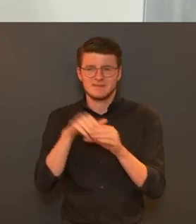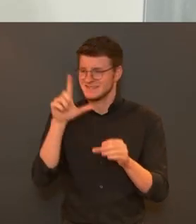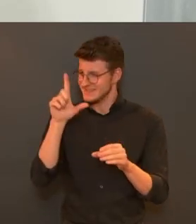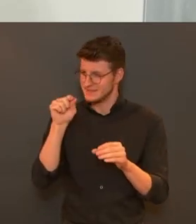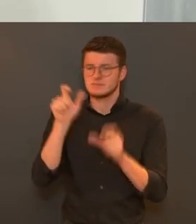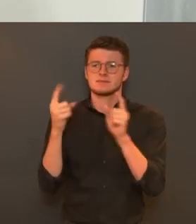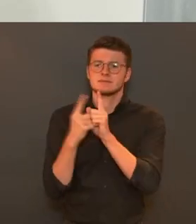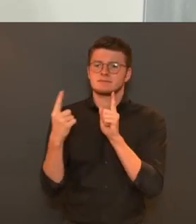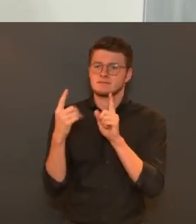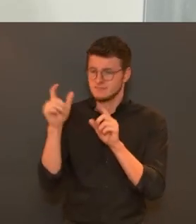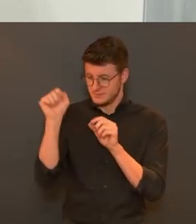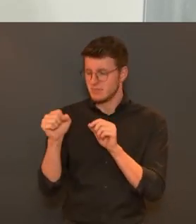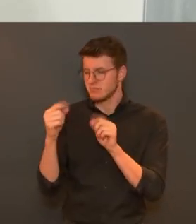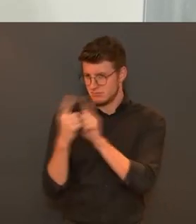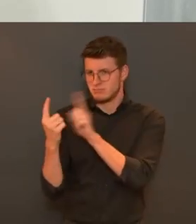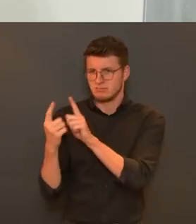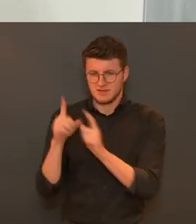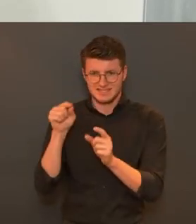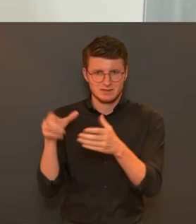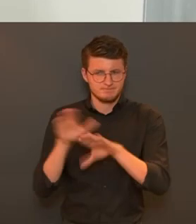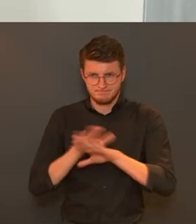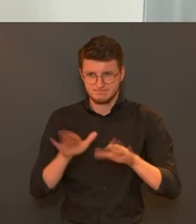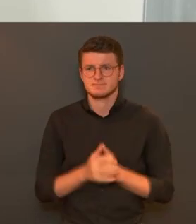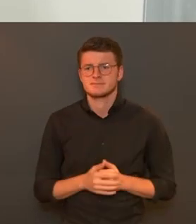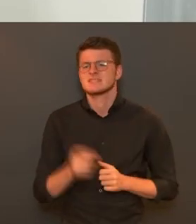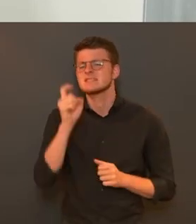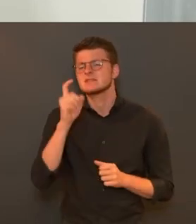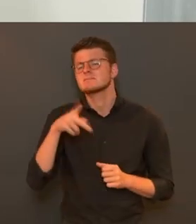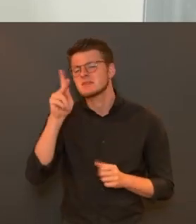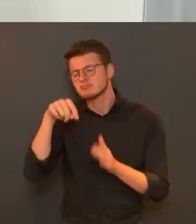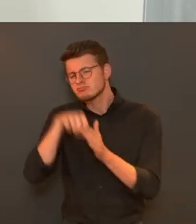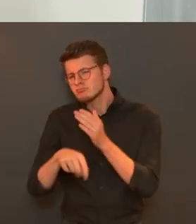règle-là va subsister, et j'en reparle tout à l'heure.